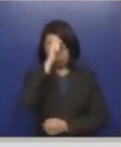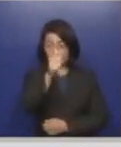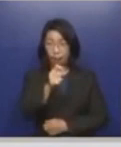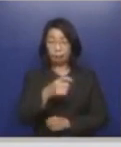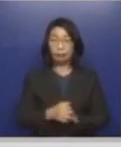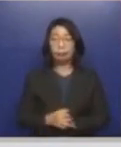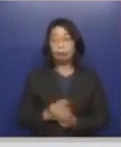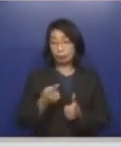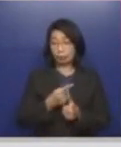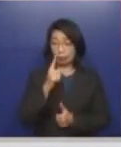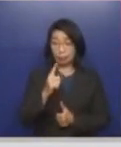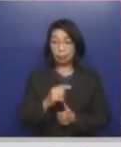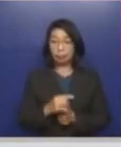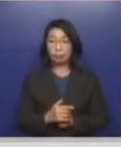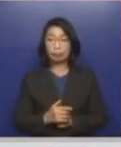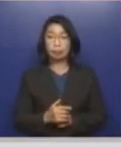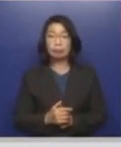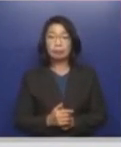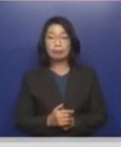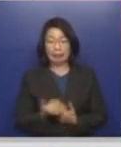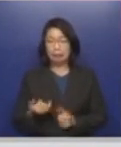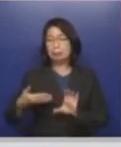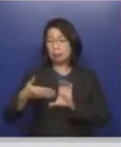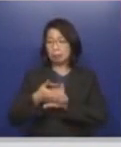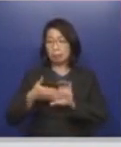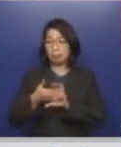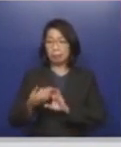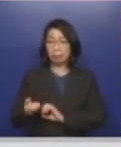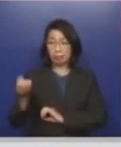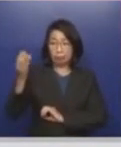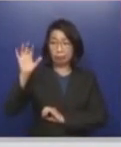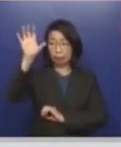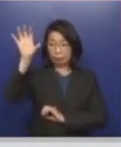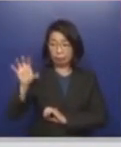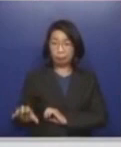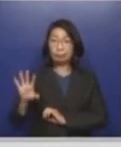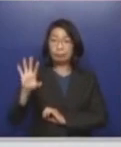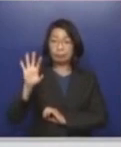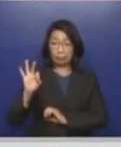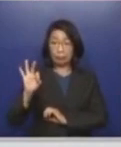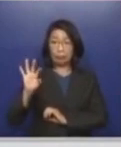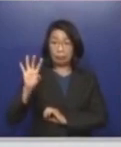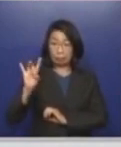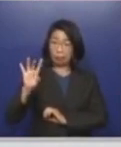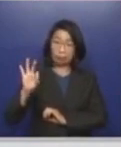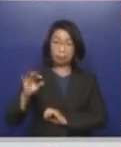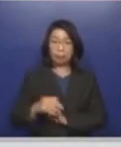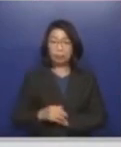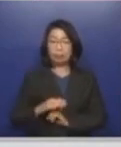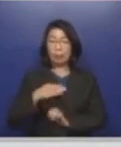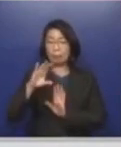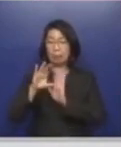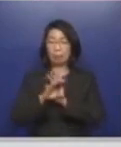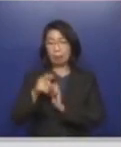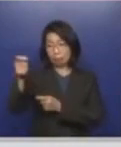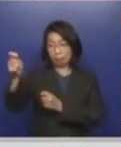2เรื่องนะครับอันที่1ก็คือผมได้ขอสไลด์ไว้ทั้งหมด 8-9 ภาพแต่ว่าทราบว่าท่านประธานอนุญาตเป็นบางภ